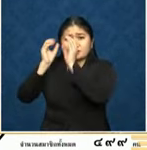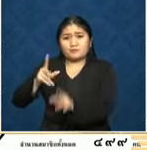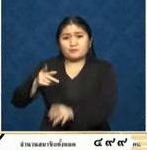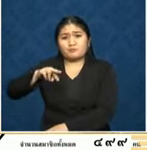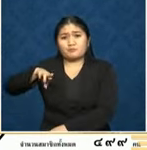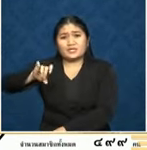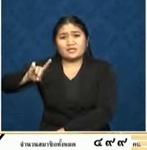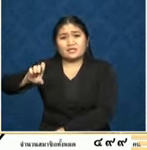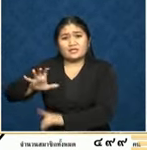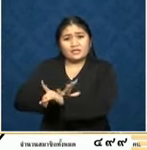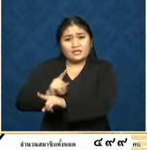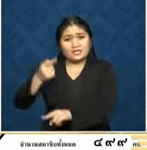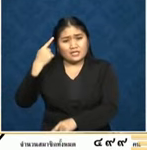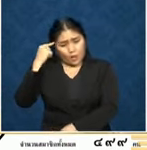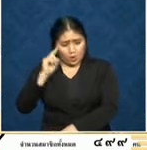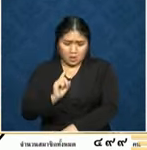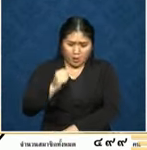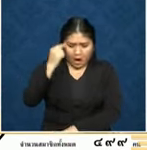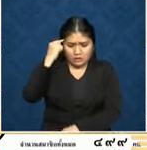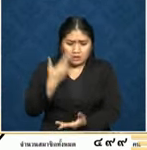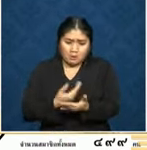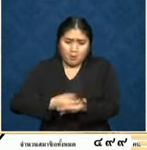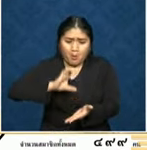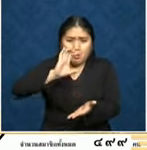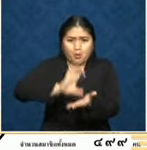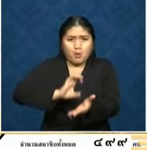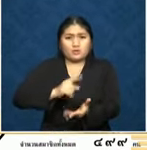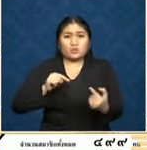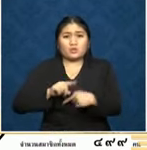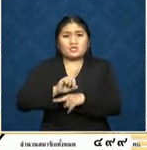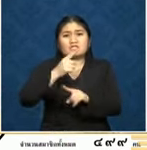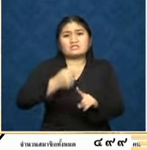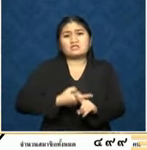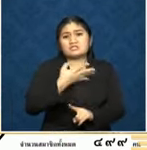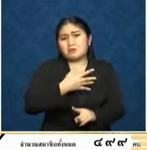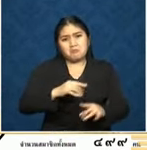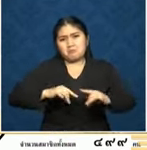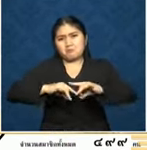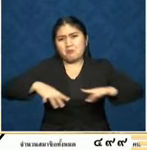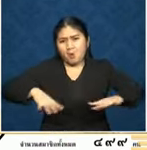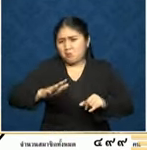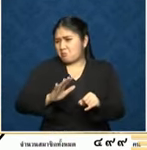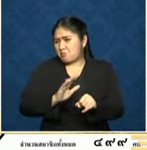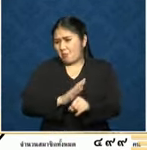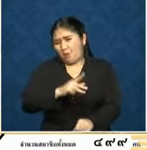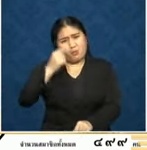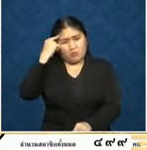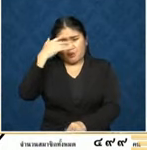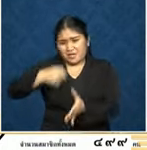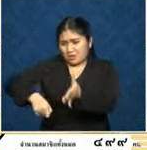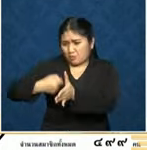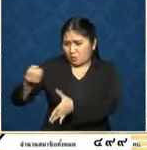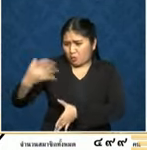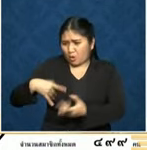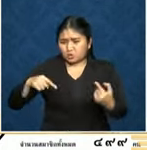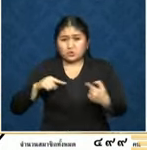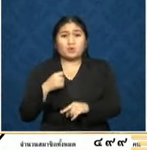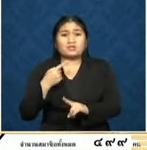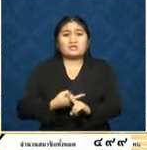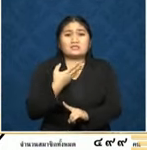ดิษฐ์มนุธรรมท่านก็คิดว่าปีงบประมาณเนี่ยช่วง1เมษาไม่เหมาะสมนะครับโดยท่านให้เหตุผลไว้ว่าเดือนเมษาเนี่ยวันหยุด